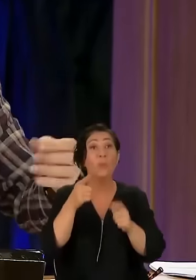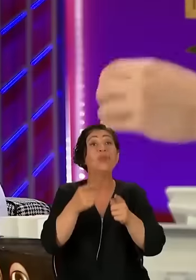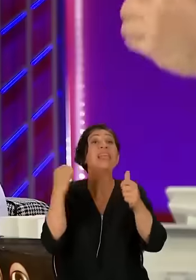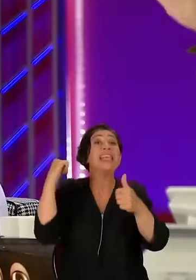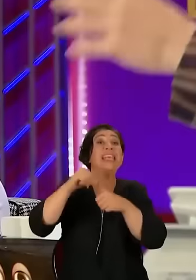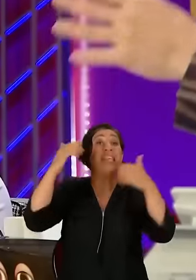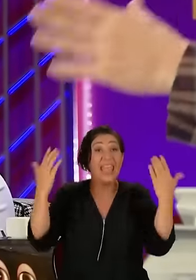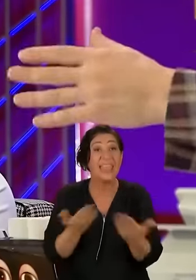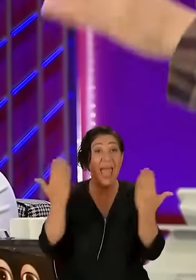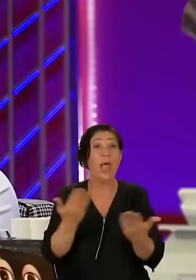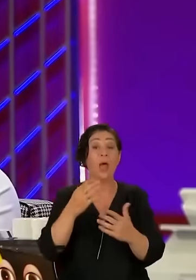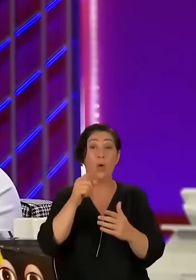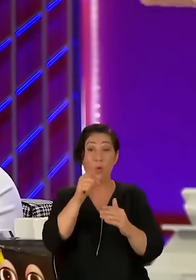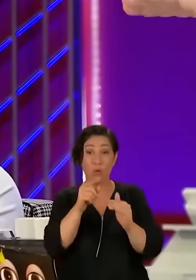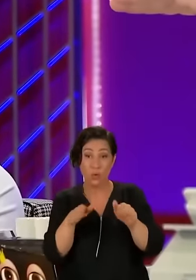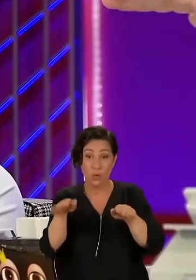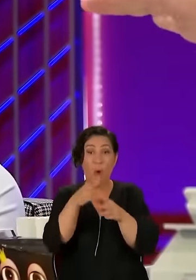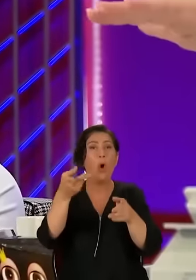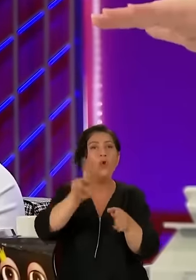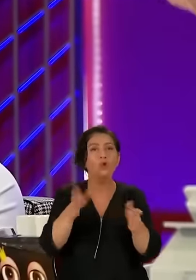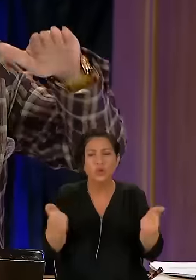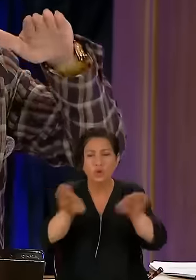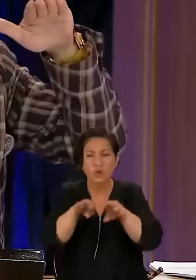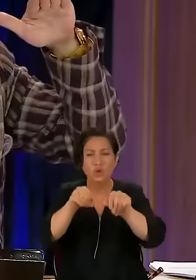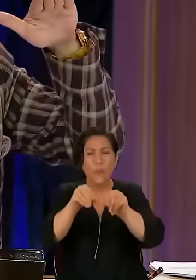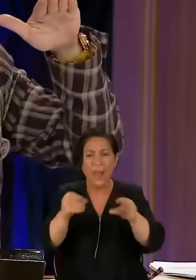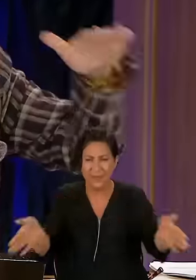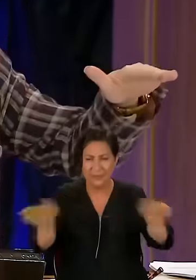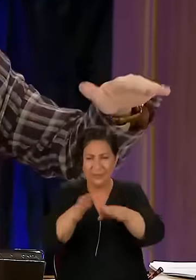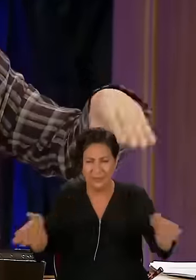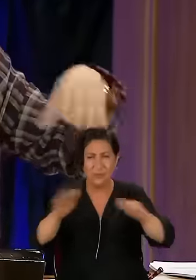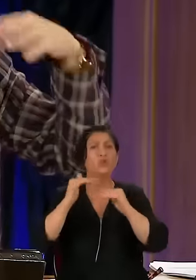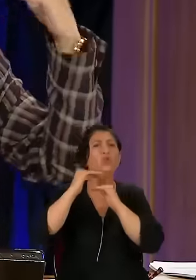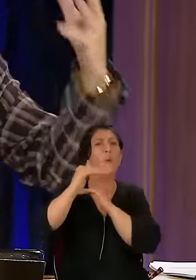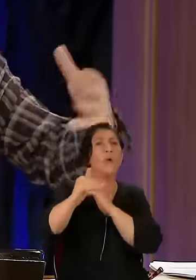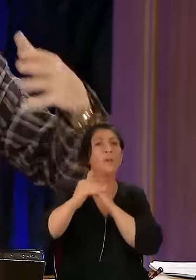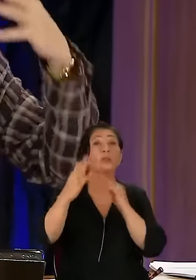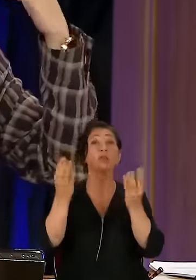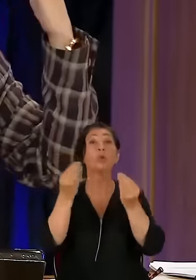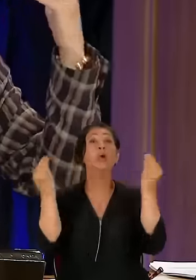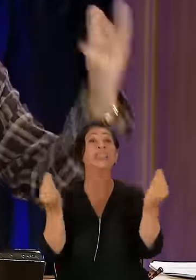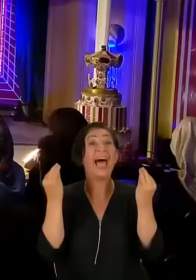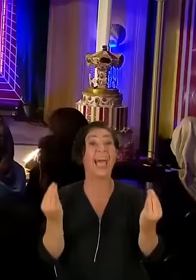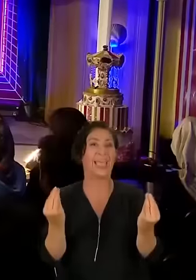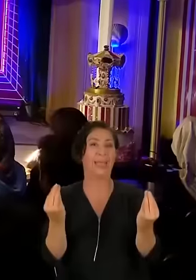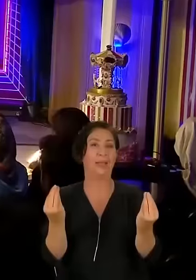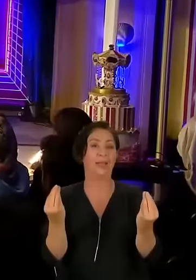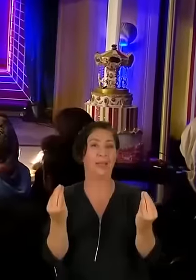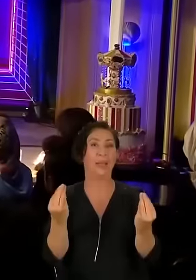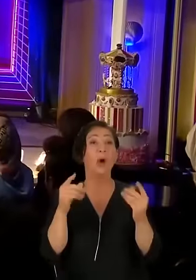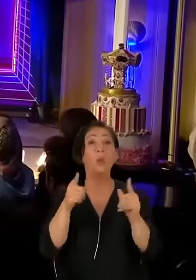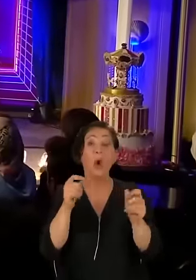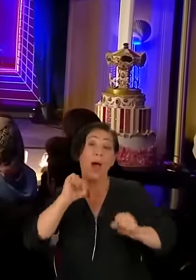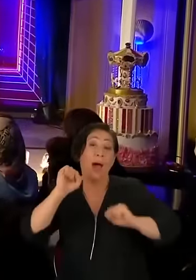de üzerine ölü toprağa serpilmiş bir toplumdan çok daha iyidir.